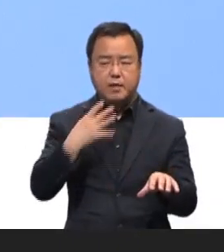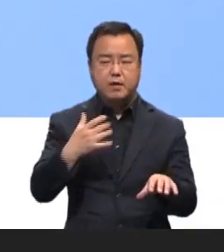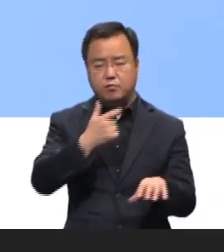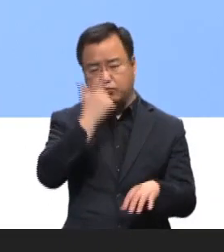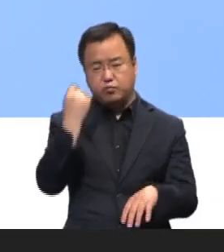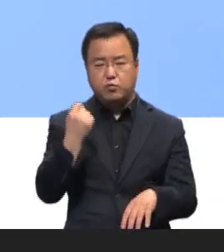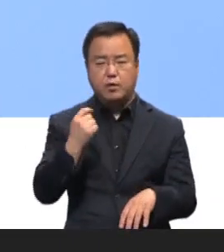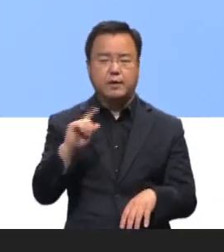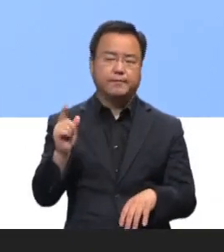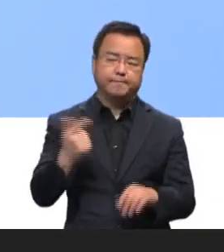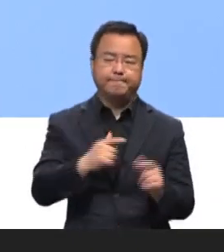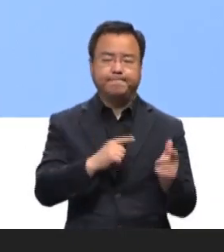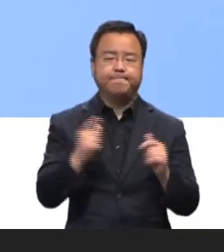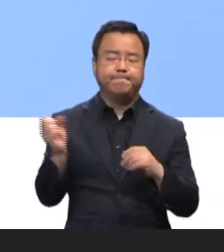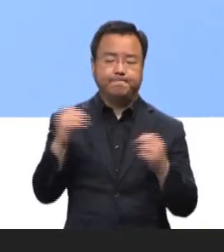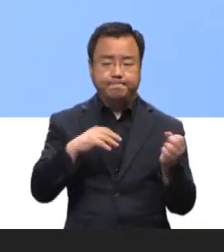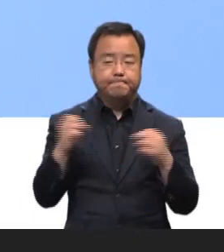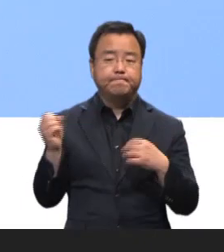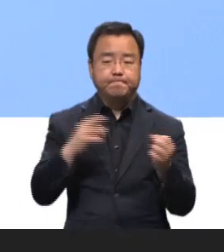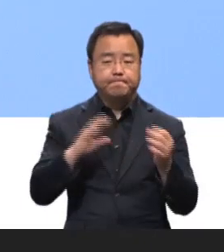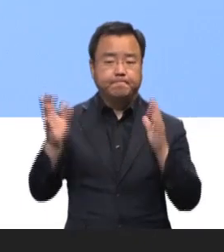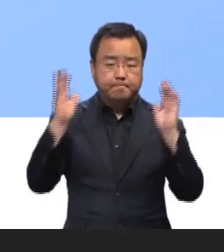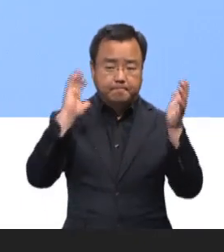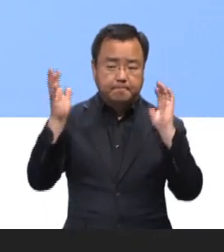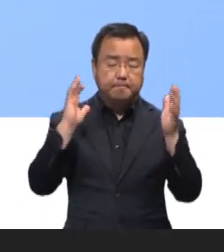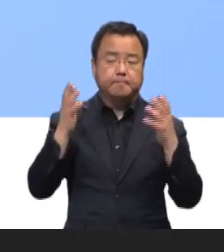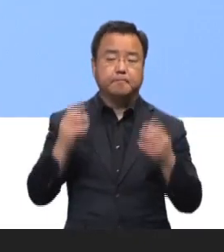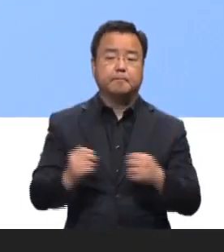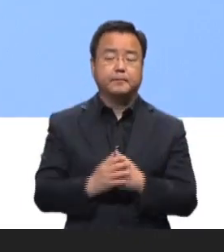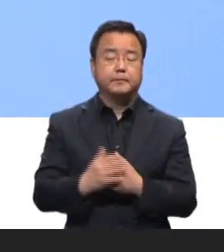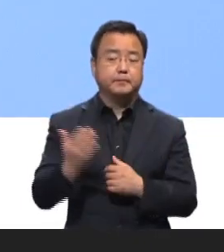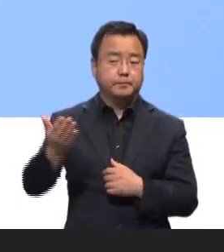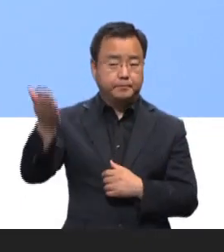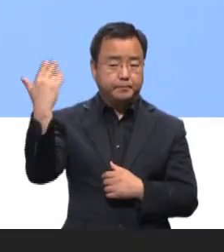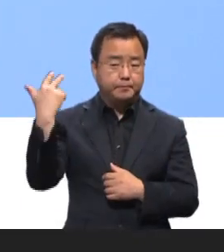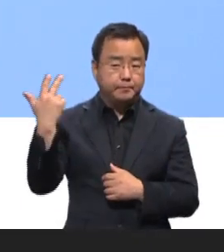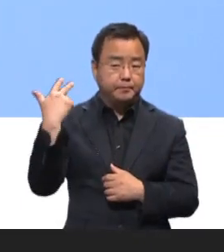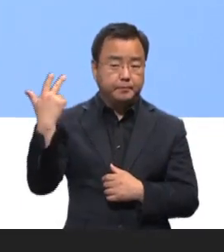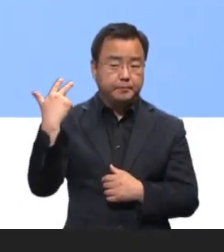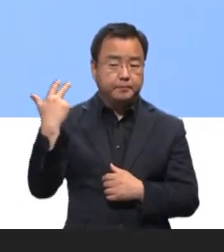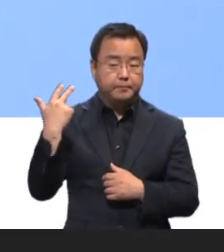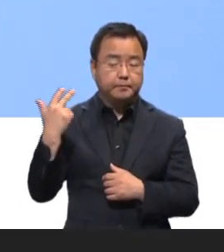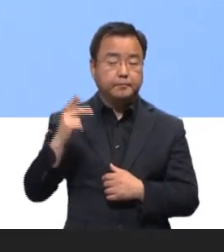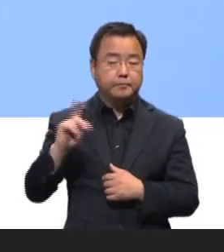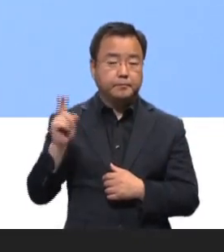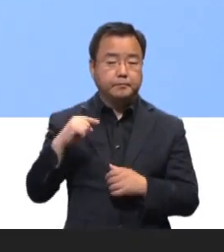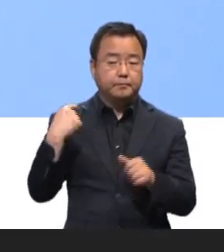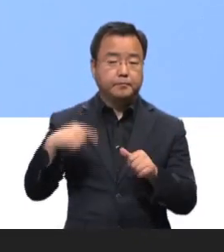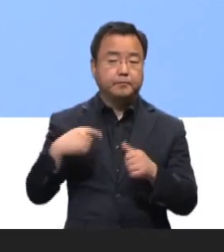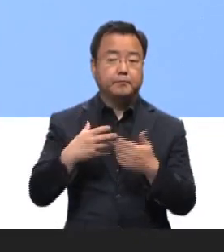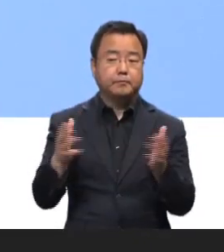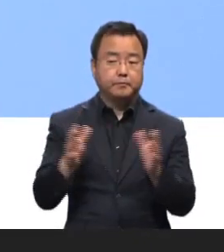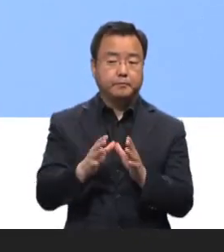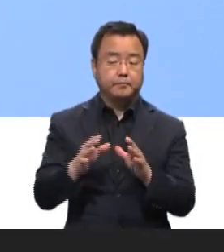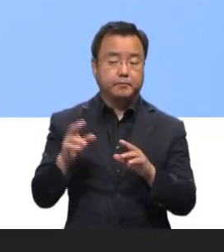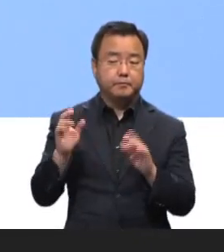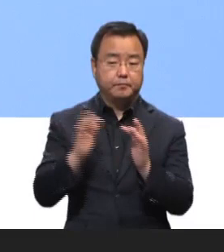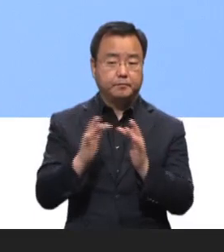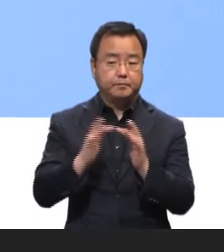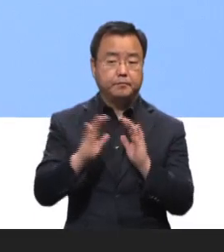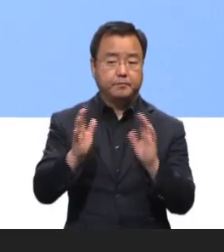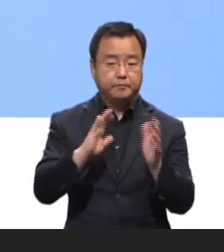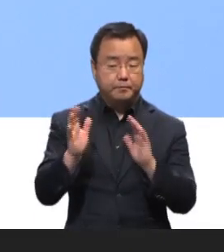선생님들이 좀 어떻게 해야되는지 오현 스럽다는 건데 지난 지난 주에 발 있었던 어떤 한 교육단체 온라인 좌담 의자